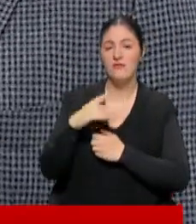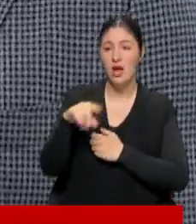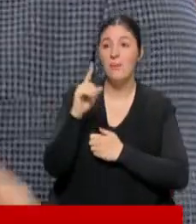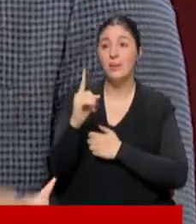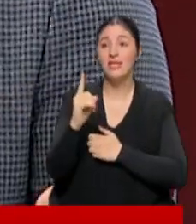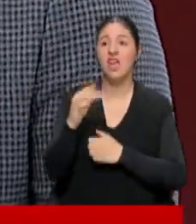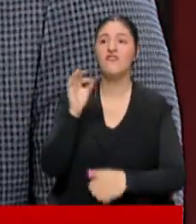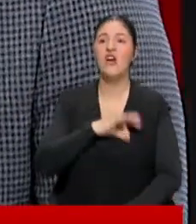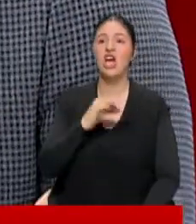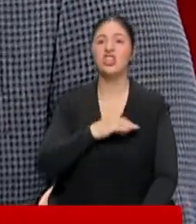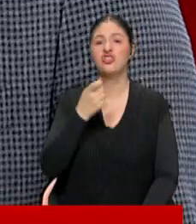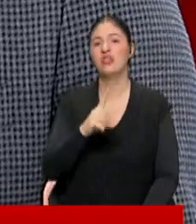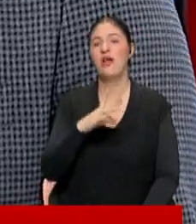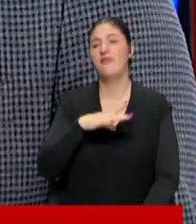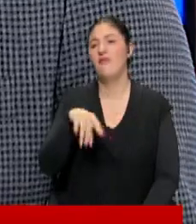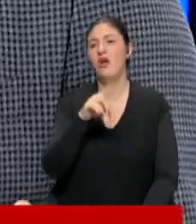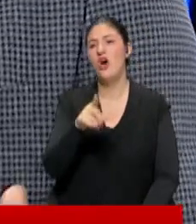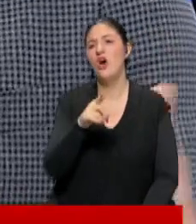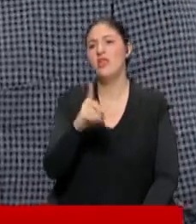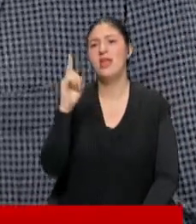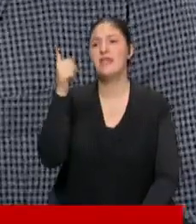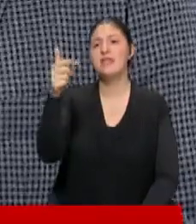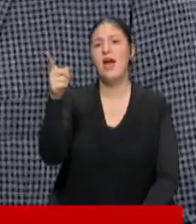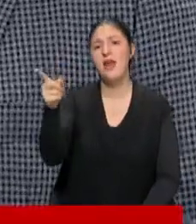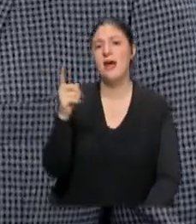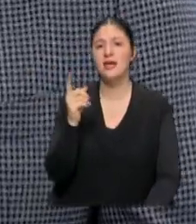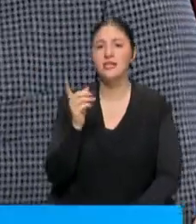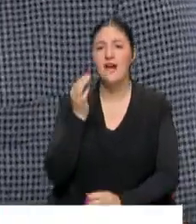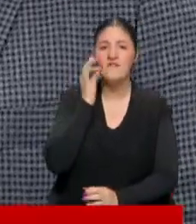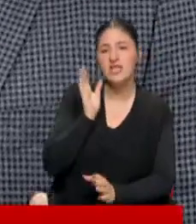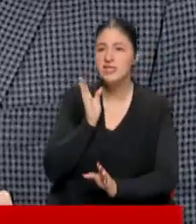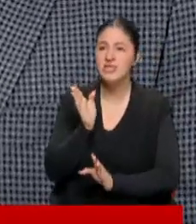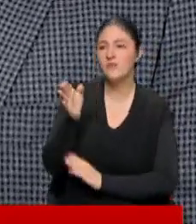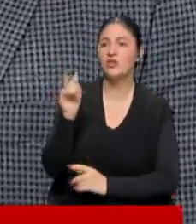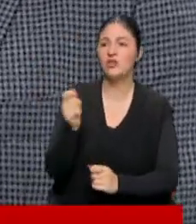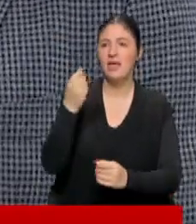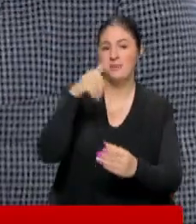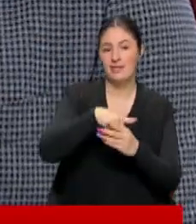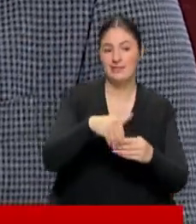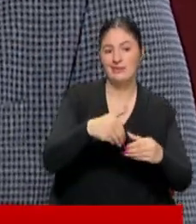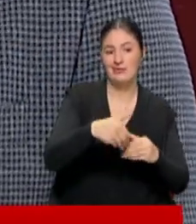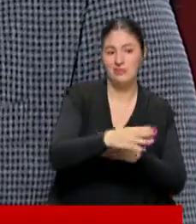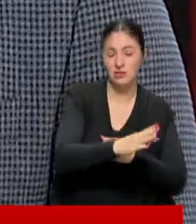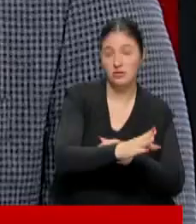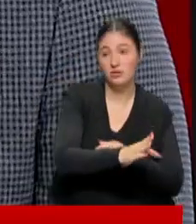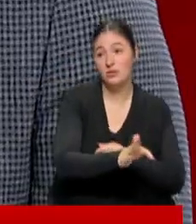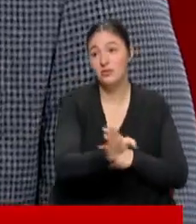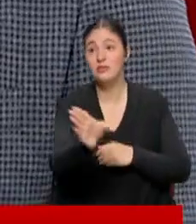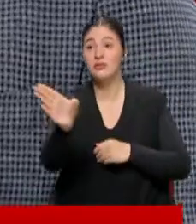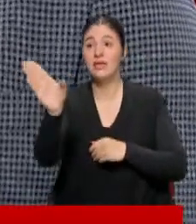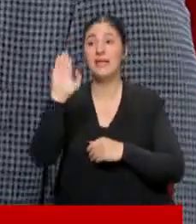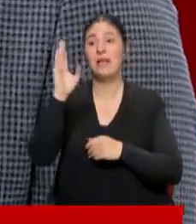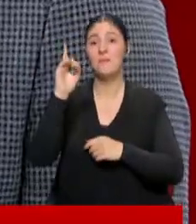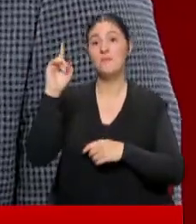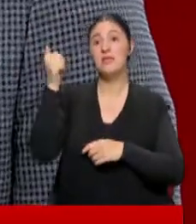bir de çıkarcılar var H onlar da iktidara yanaşmaya çalışıyorlar yani iyi Parti'den ayrılıyoruz Eee